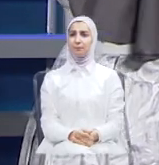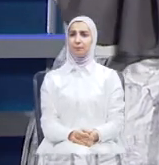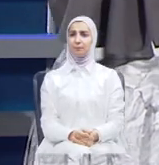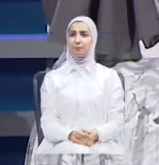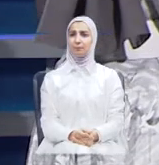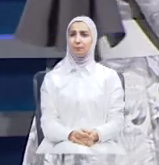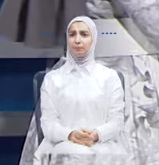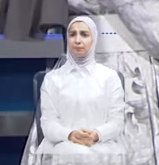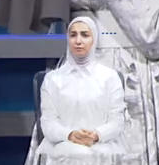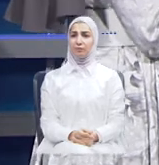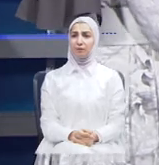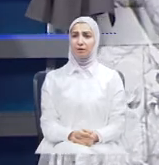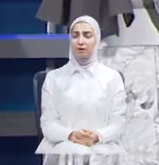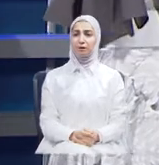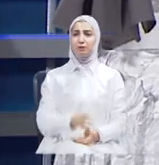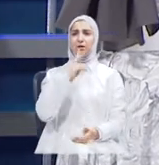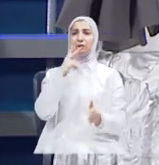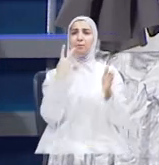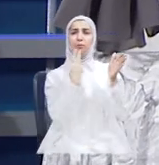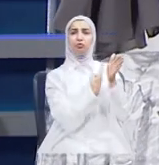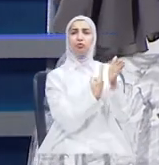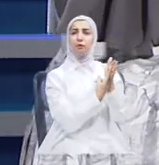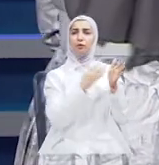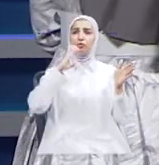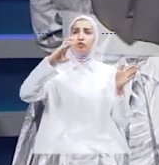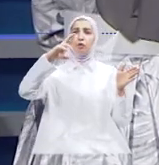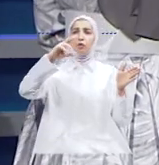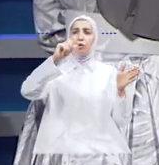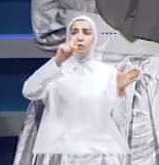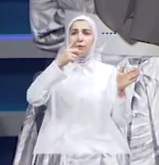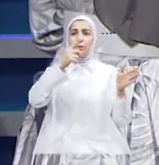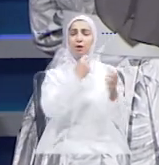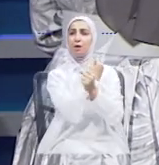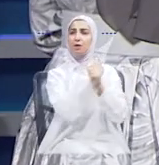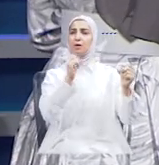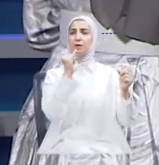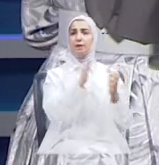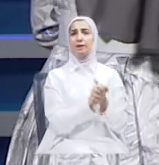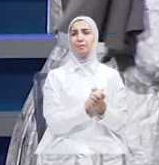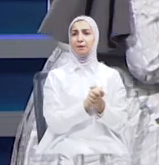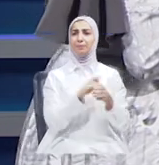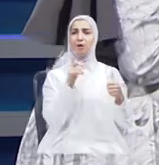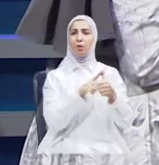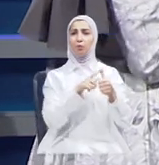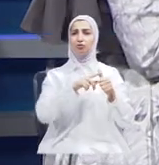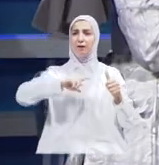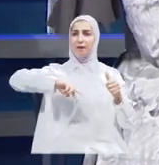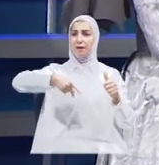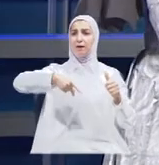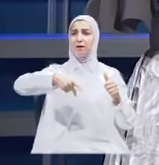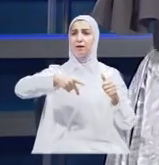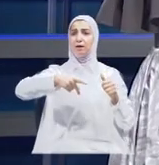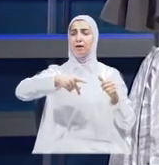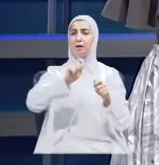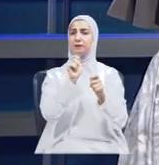سنستعرض الآن جذور النهضة العربية الحديثة. نبدأ بالحركة الإصلاحية السلفية. الحركة